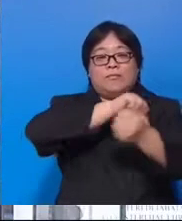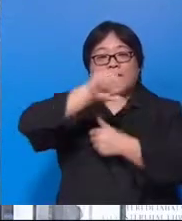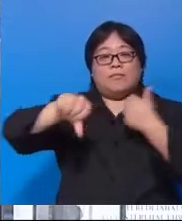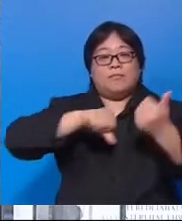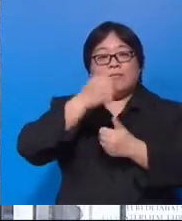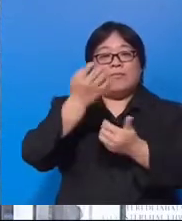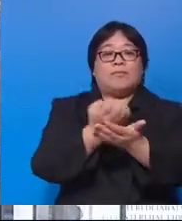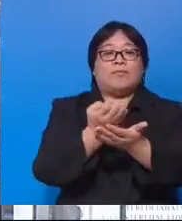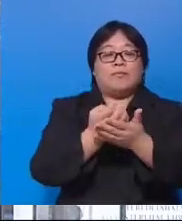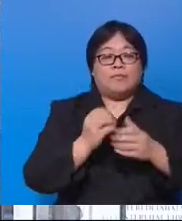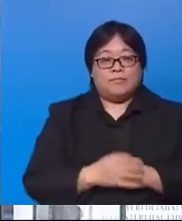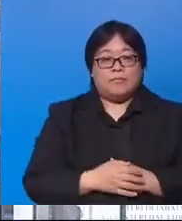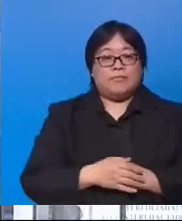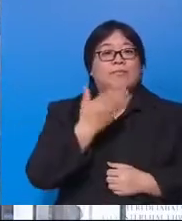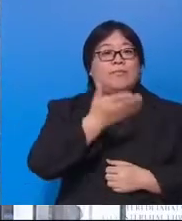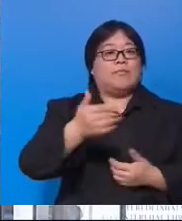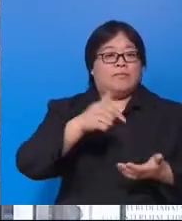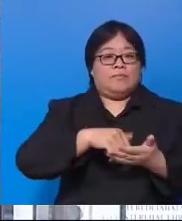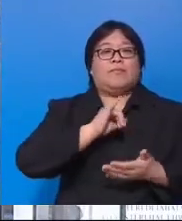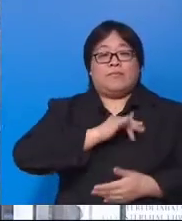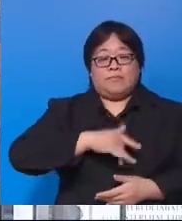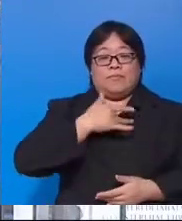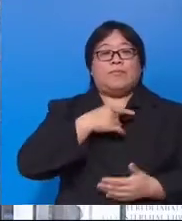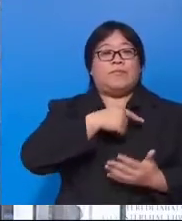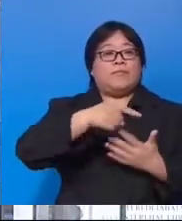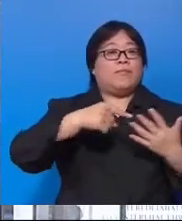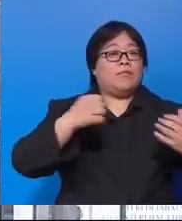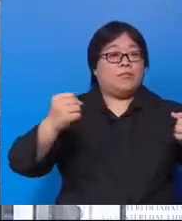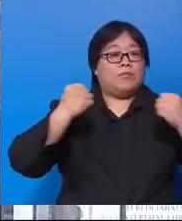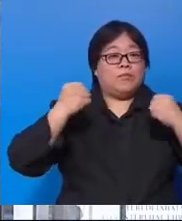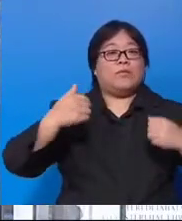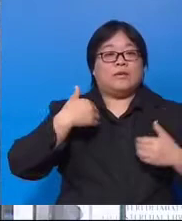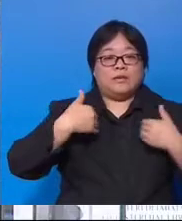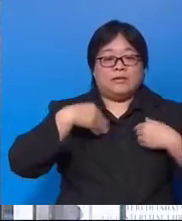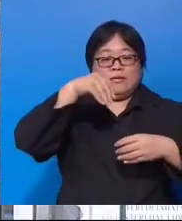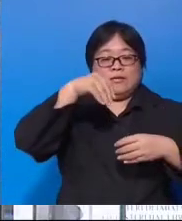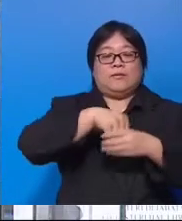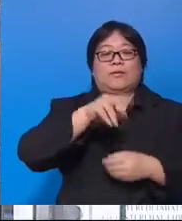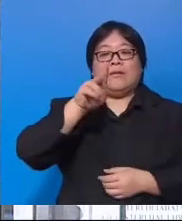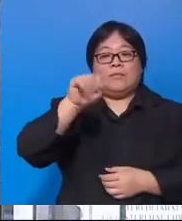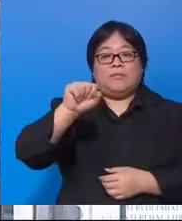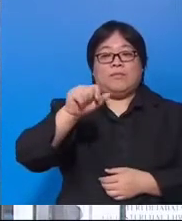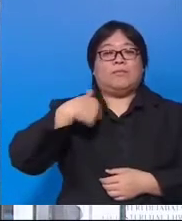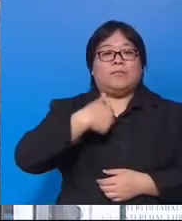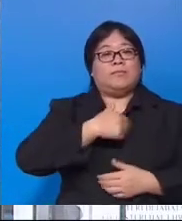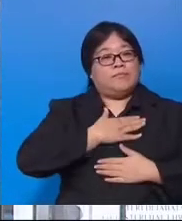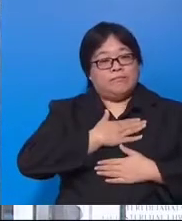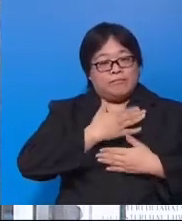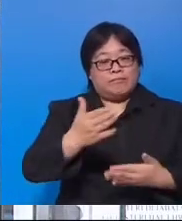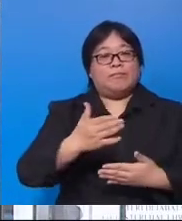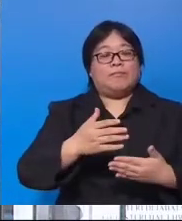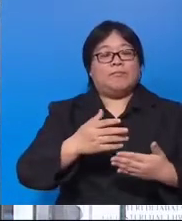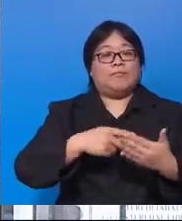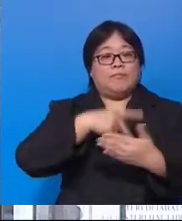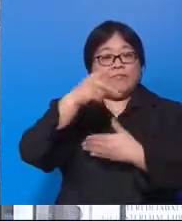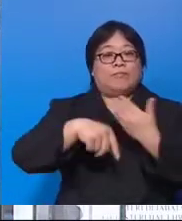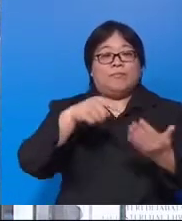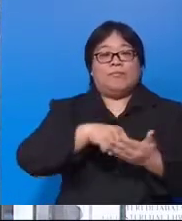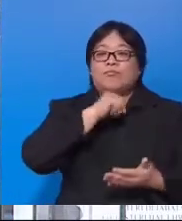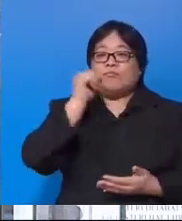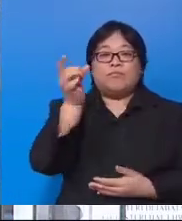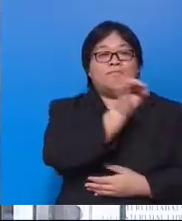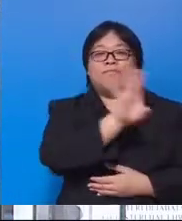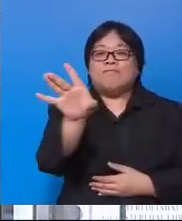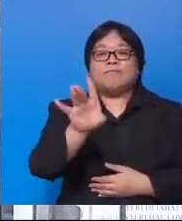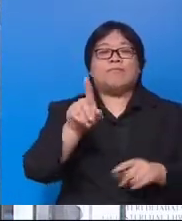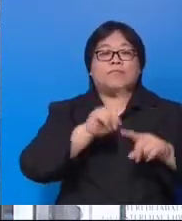pembangunan sosioekonomi. Jadi perkara ini saya rasa antara kekuatan yang ada dalam Kementerian Belia dan Sukan dan kita committed untuk memastikan program ini bukan sekadar